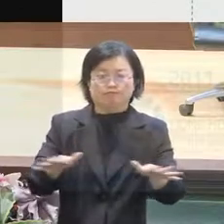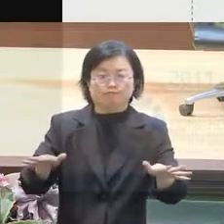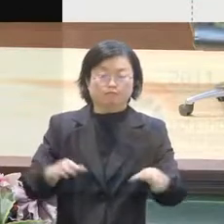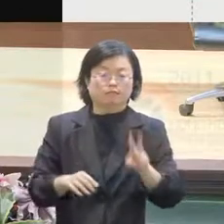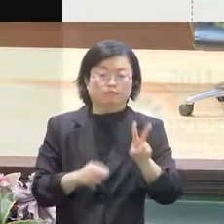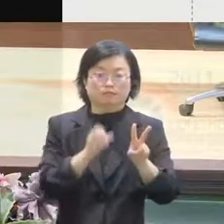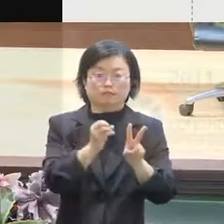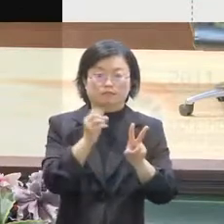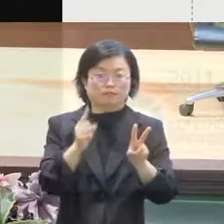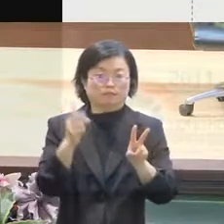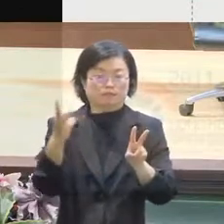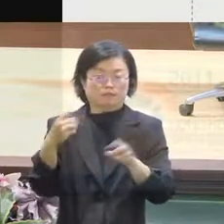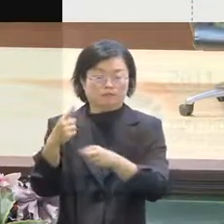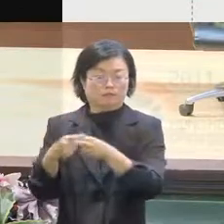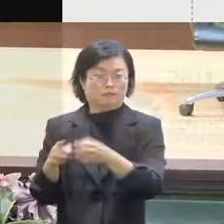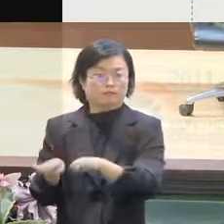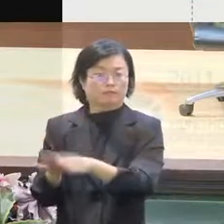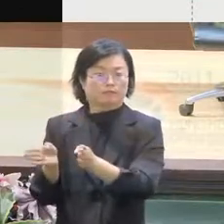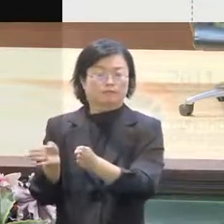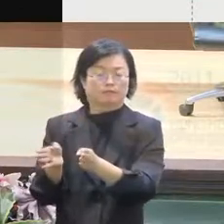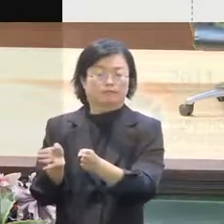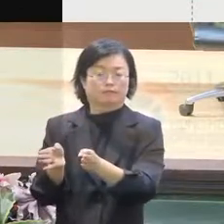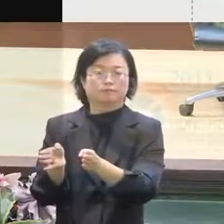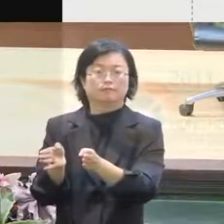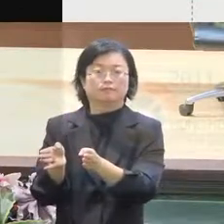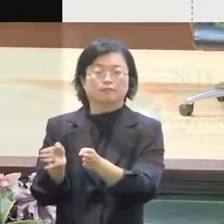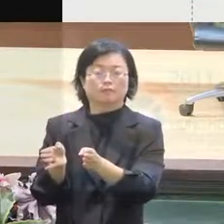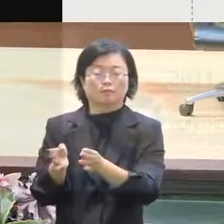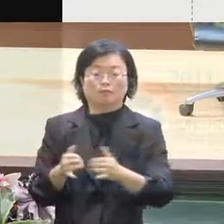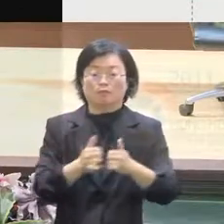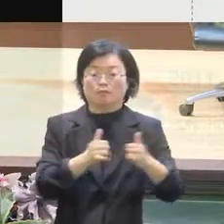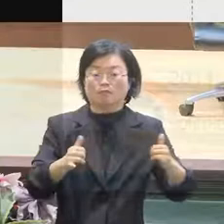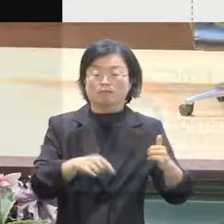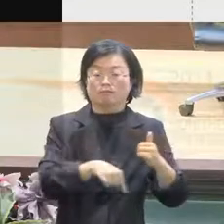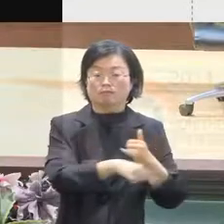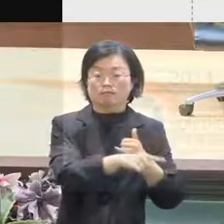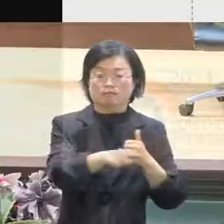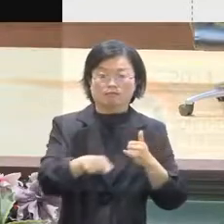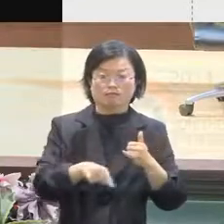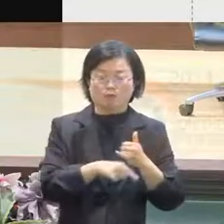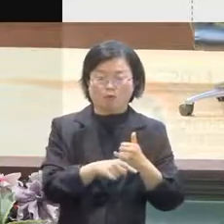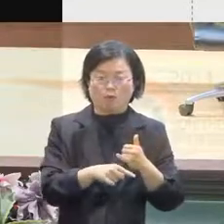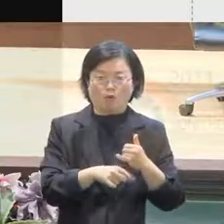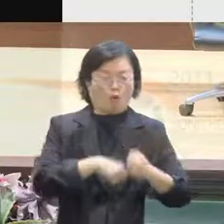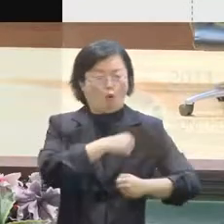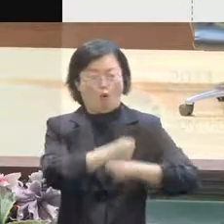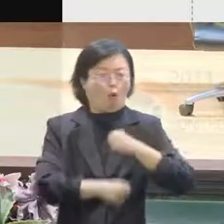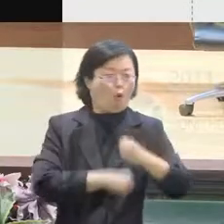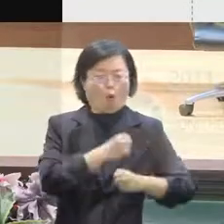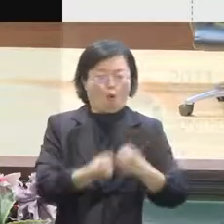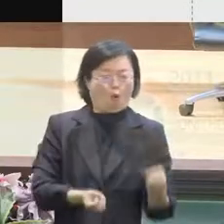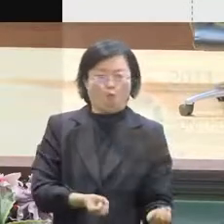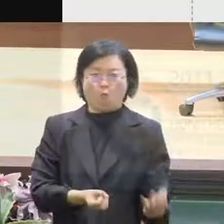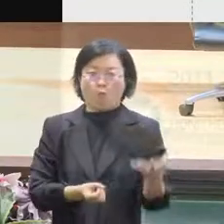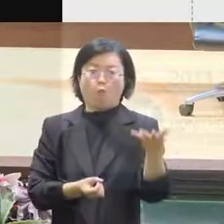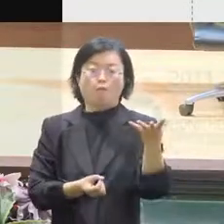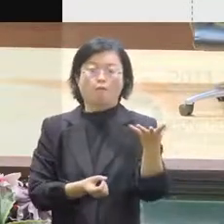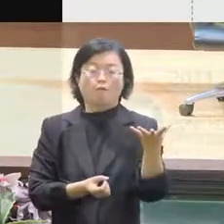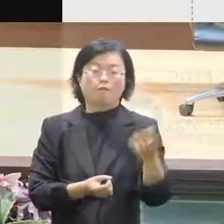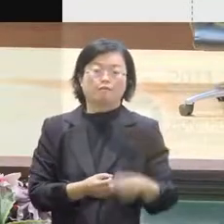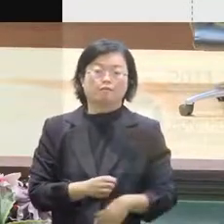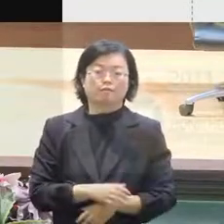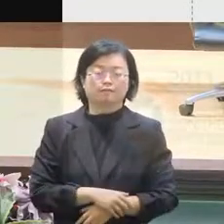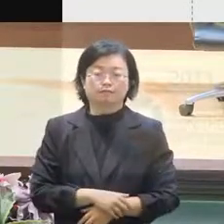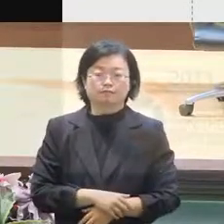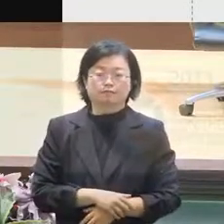2013年开始呢，开始民间呢讲 open data 就非常非常的活跃了。那这里面主要是一些公